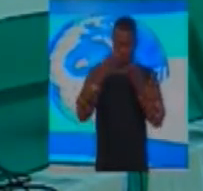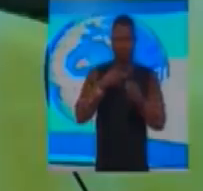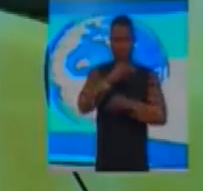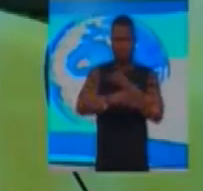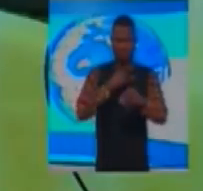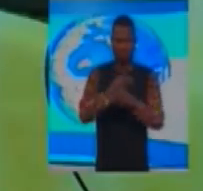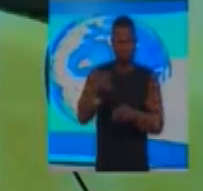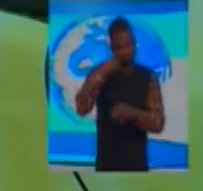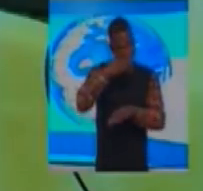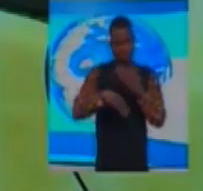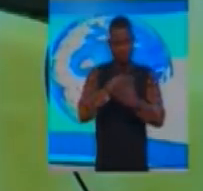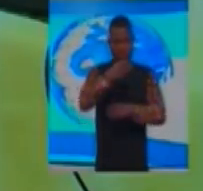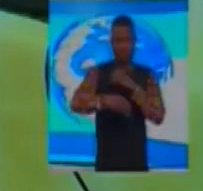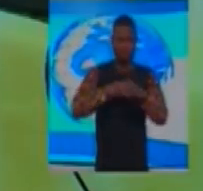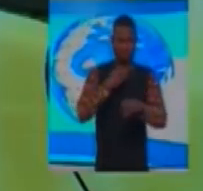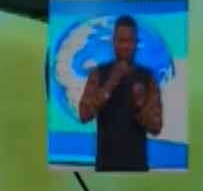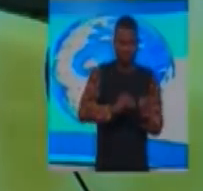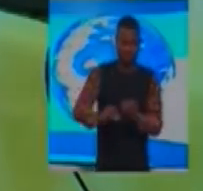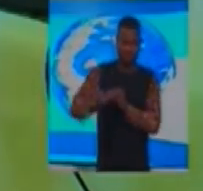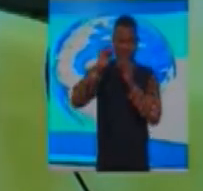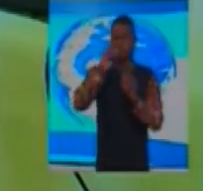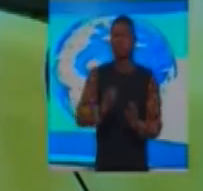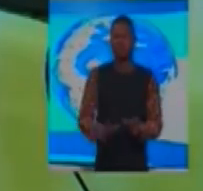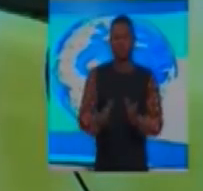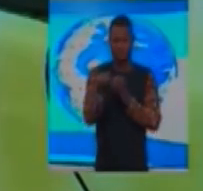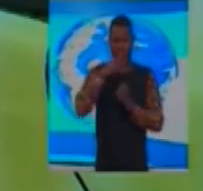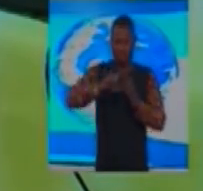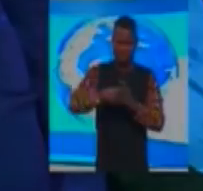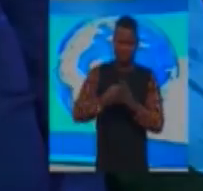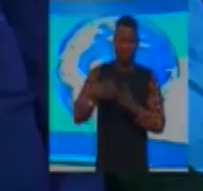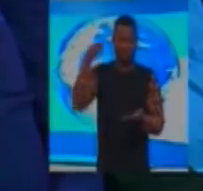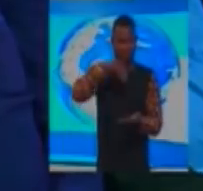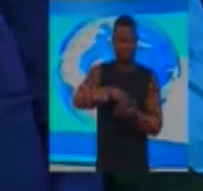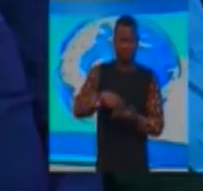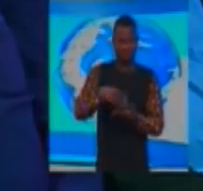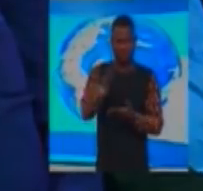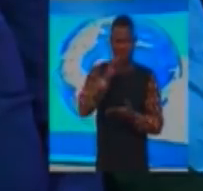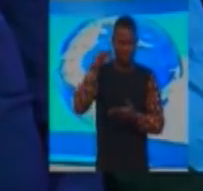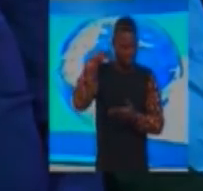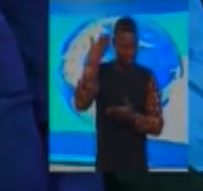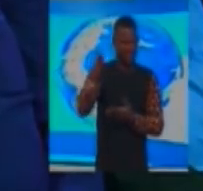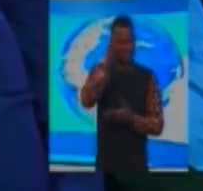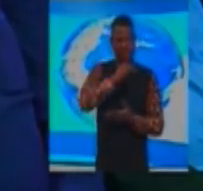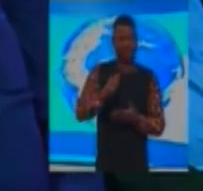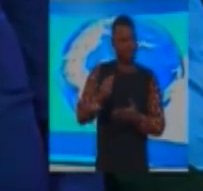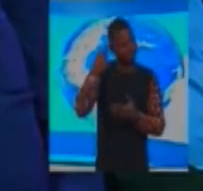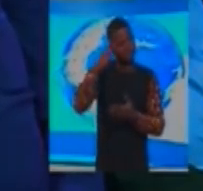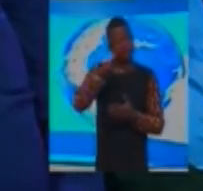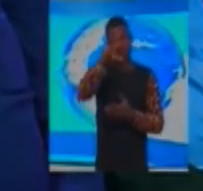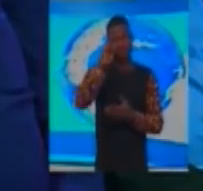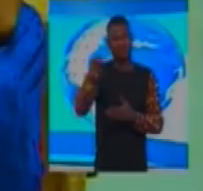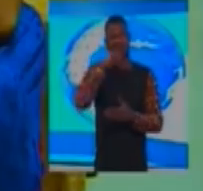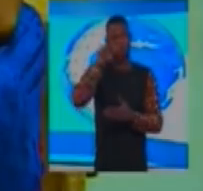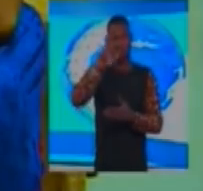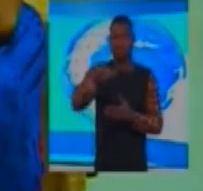les continents, les organisateurs de ce salon veulent rééditer l'exploit. Le prochain CICOT est prévu pour les 30